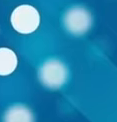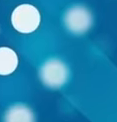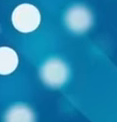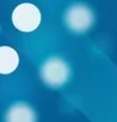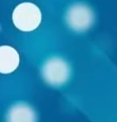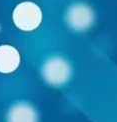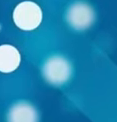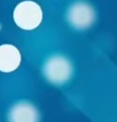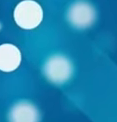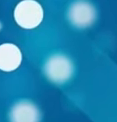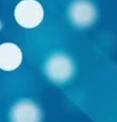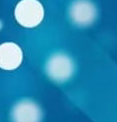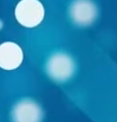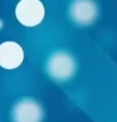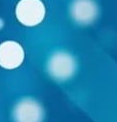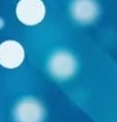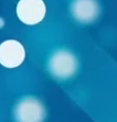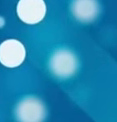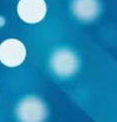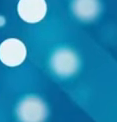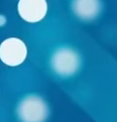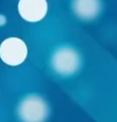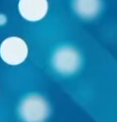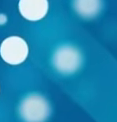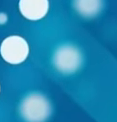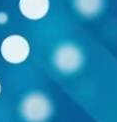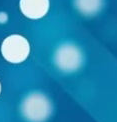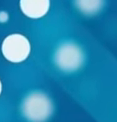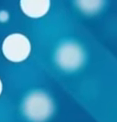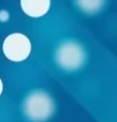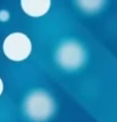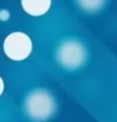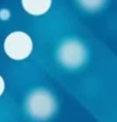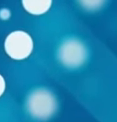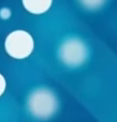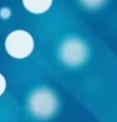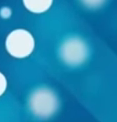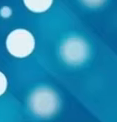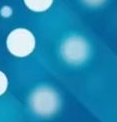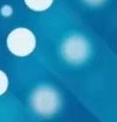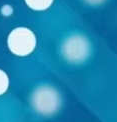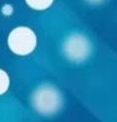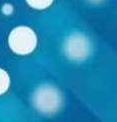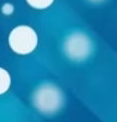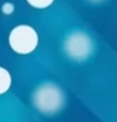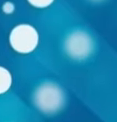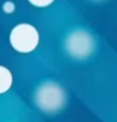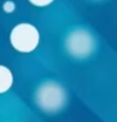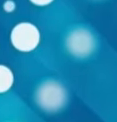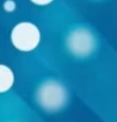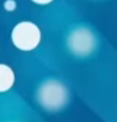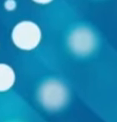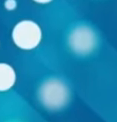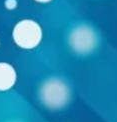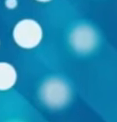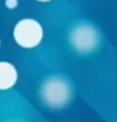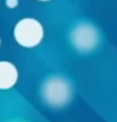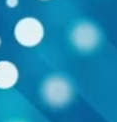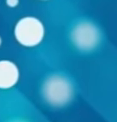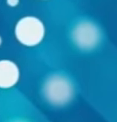Chiediamo cortesemente ai gentili ospiti di prendere posto. Tra pochissimi istanti inizierà